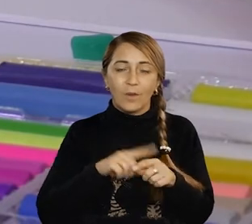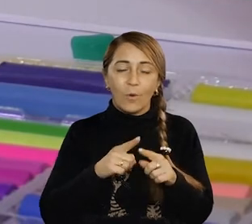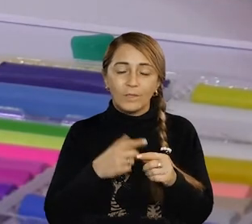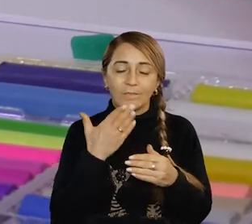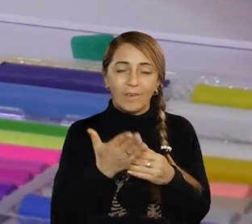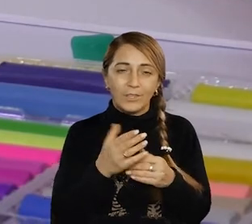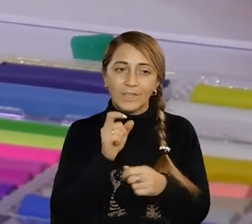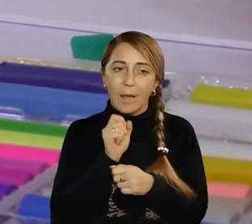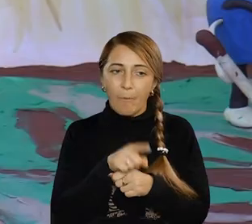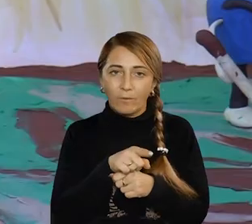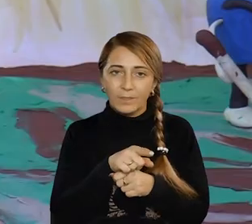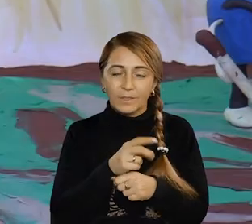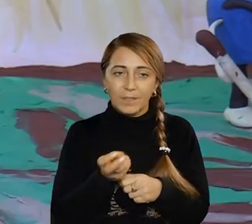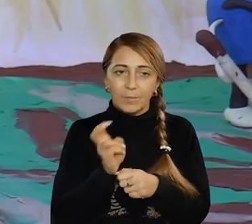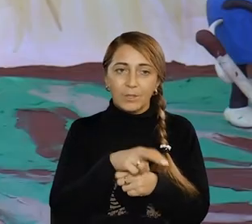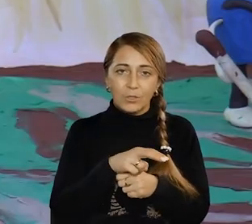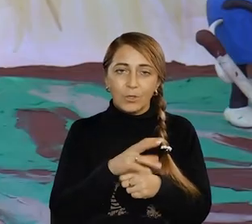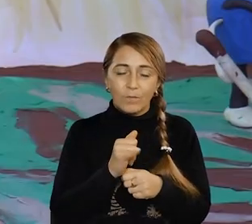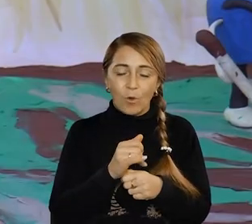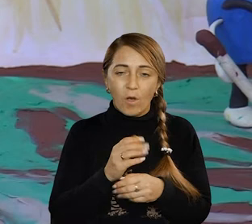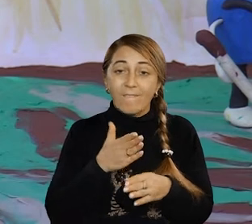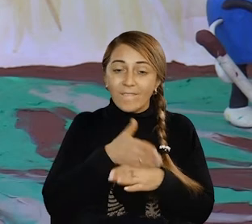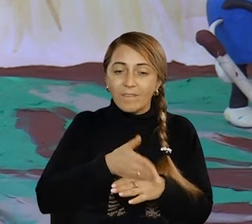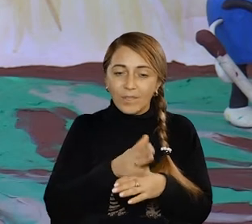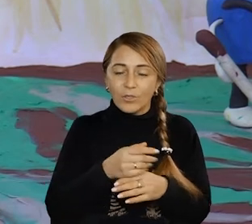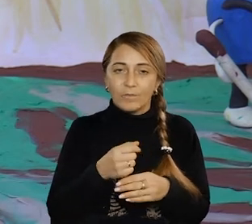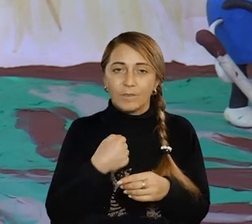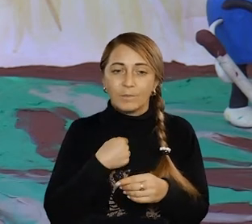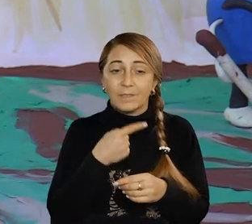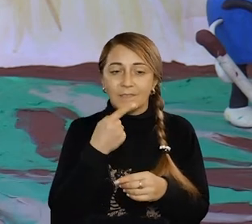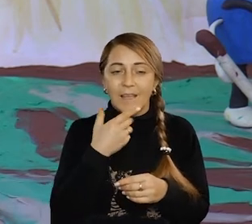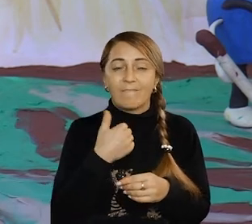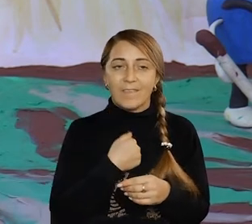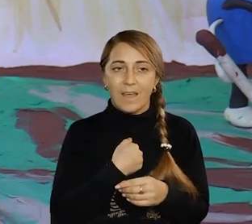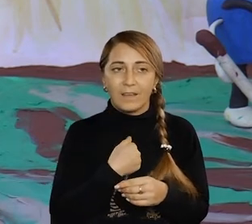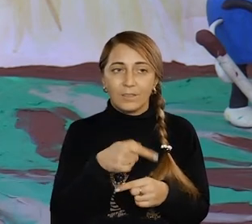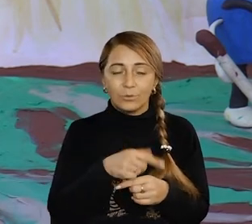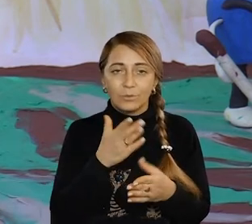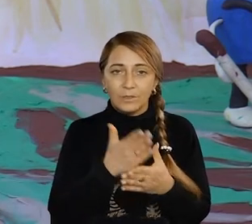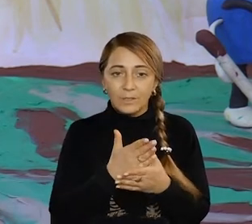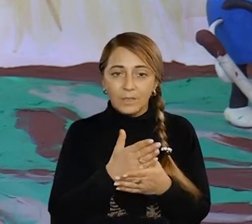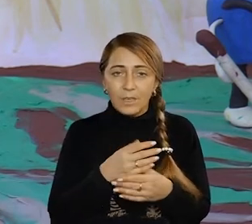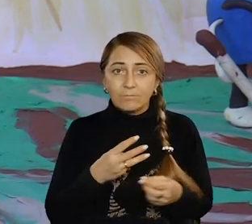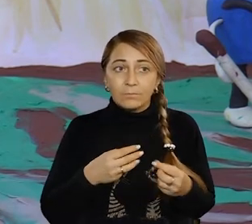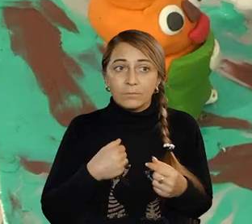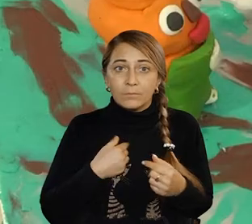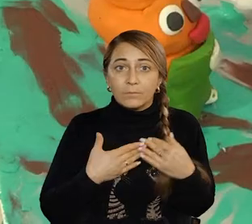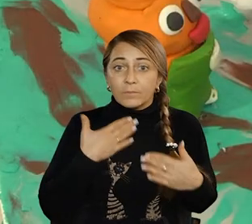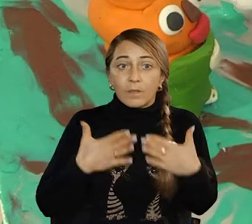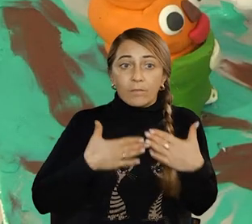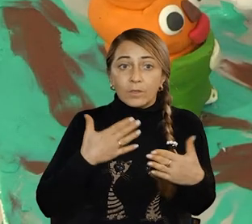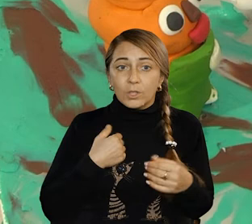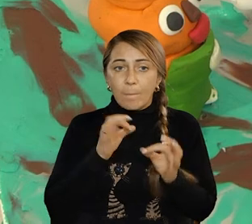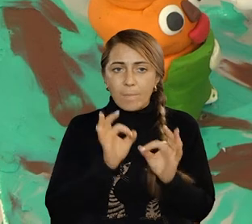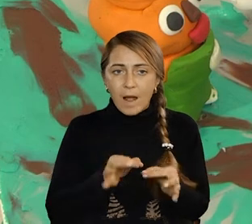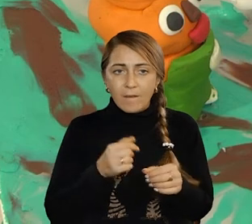«Ось ваше замовлення», – підійшовши до відвідувачів, промовив я. І тут у мене виникло хвилювання, чи